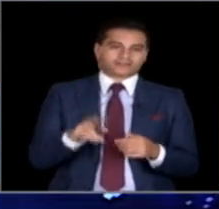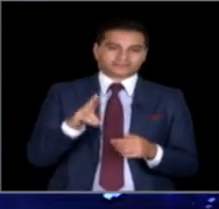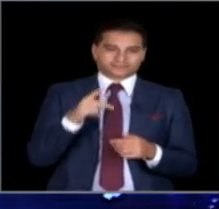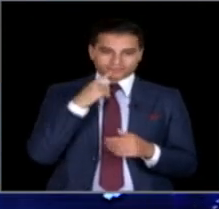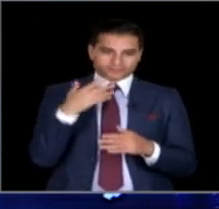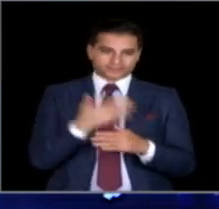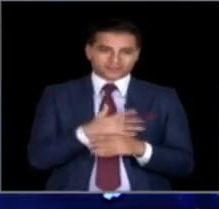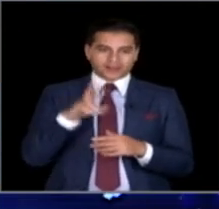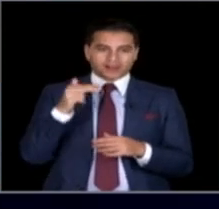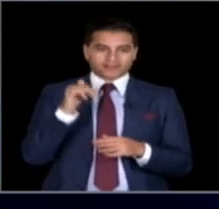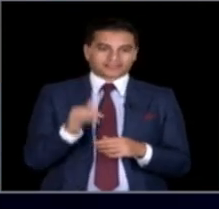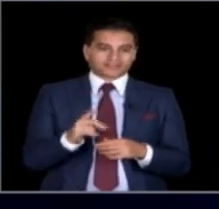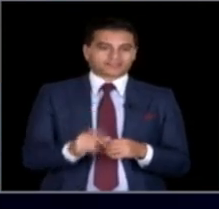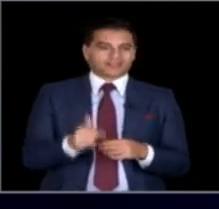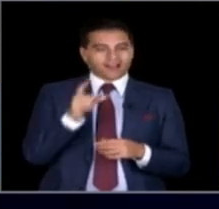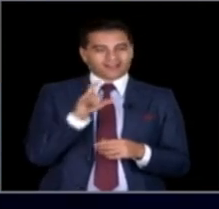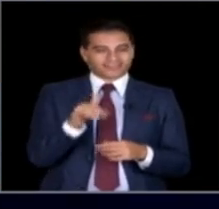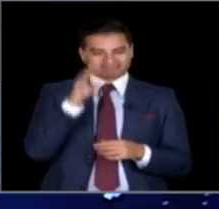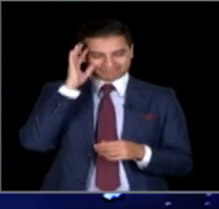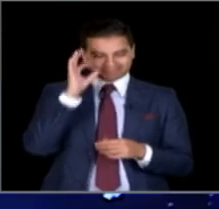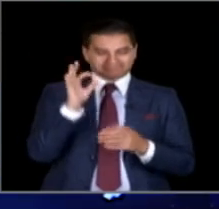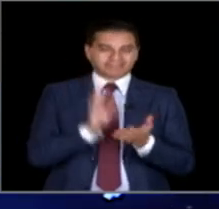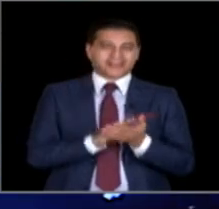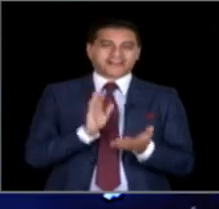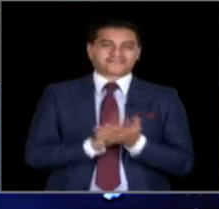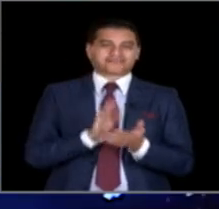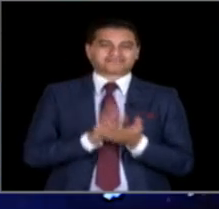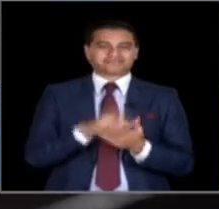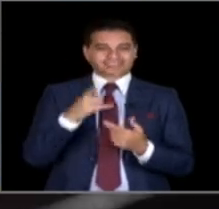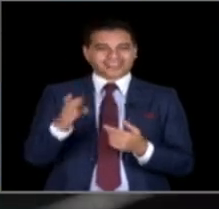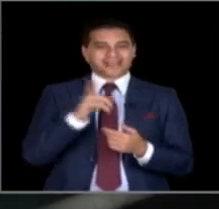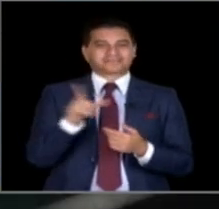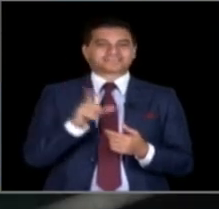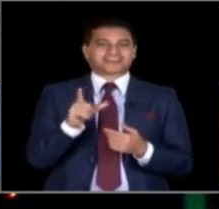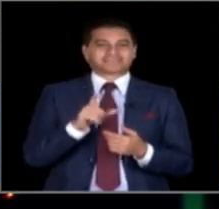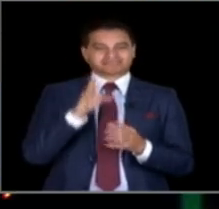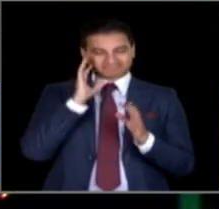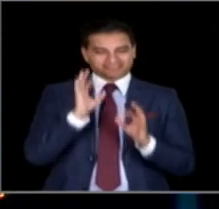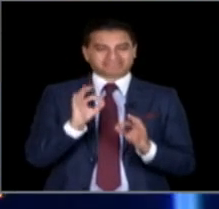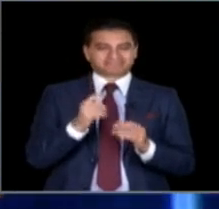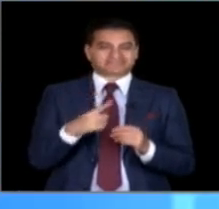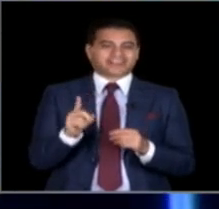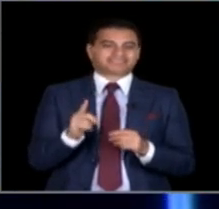الغيطاني. جمال الغيطاني، برافو عليكي، إجابة صحيحة.